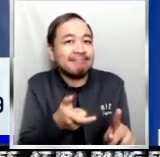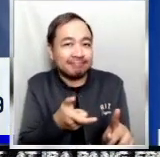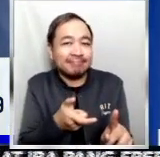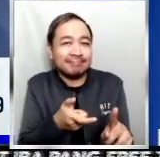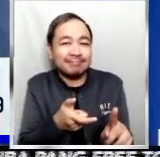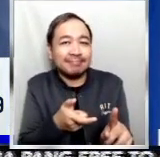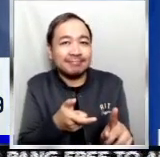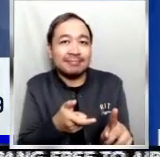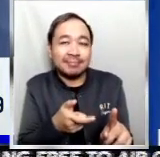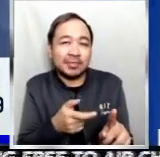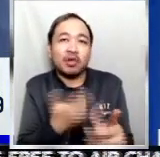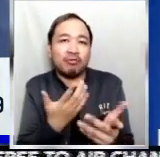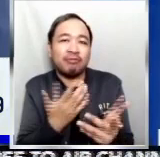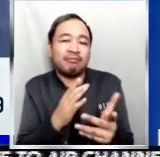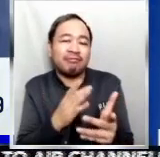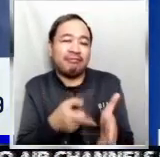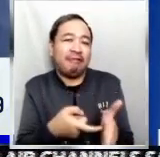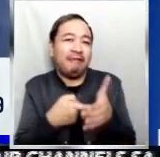para